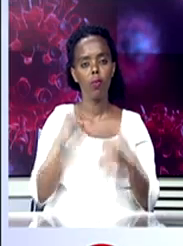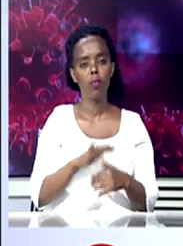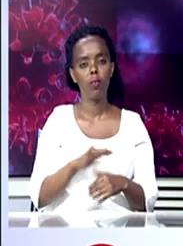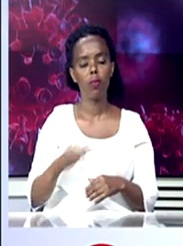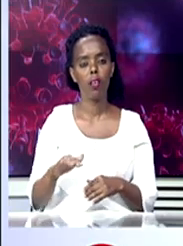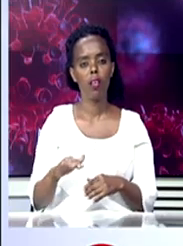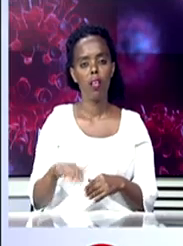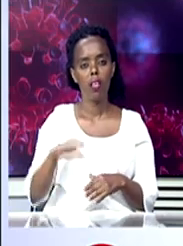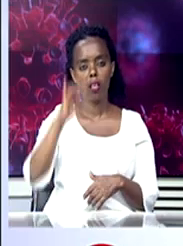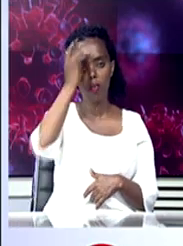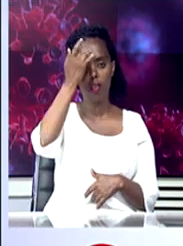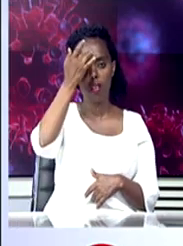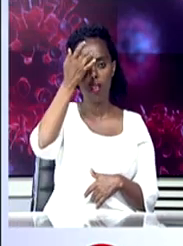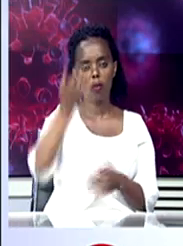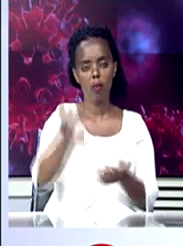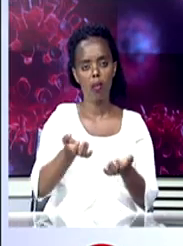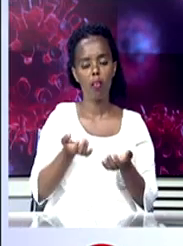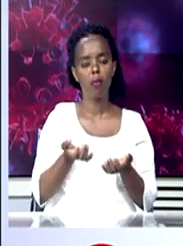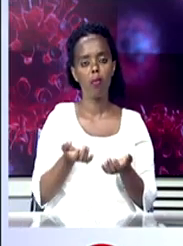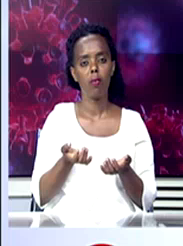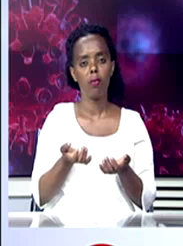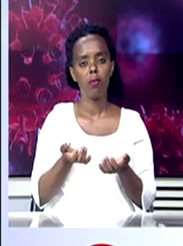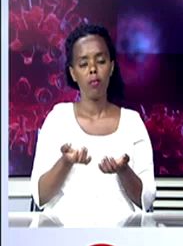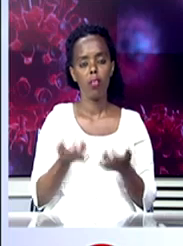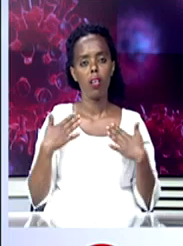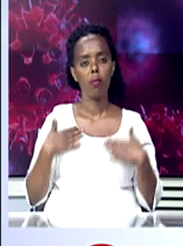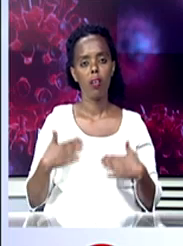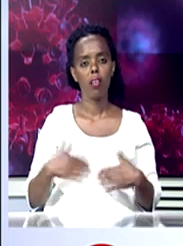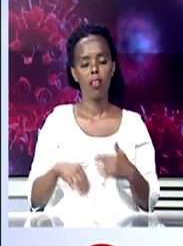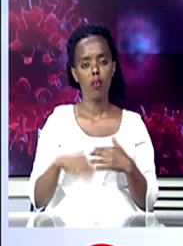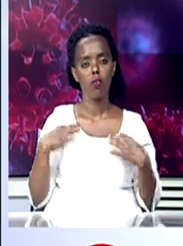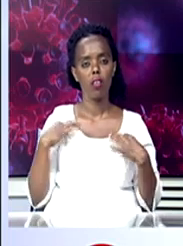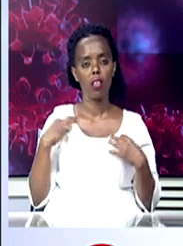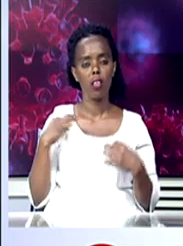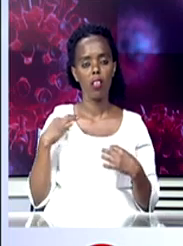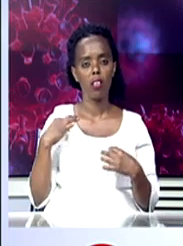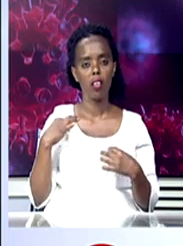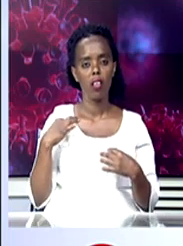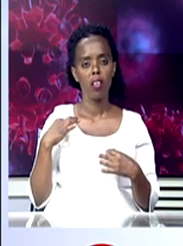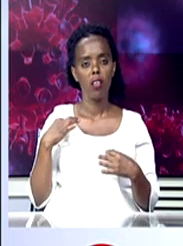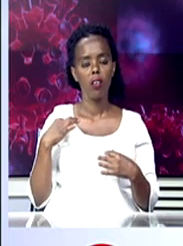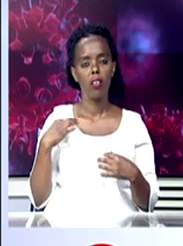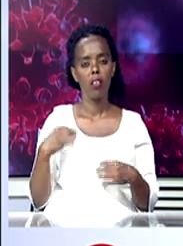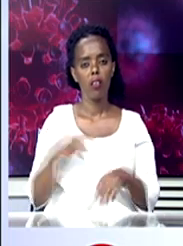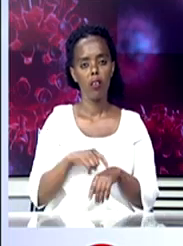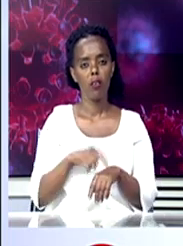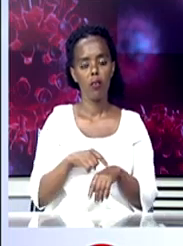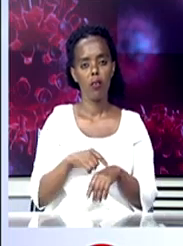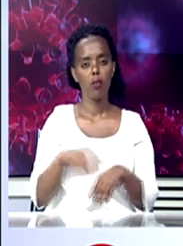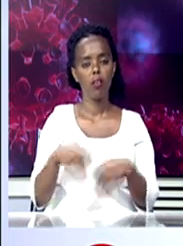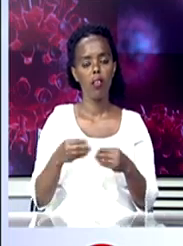wantota ibekana ittisuf gargaram qama kenya fata kenya dikachu mal mal kana yero to